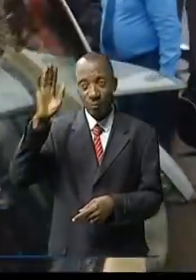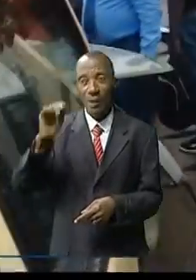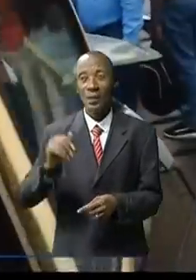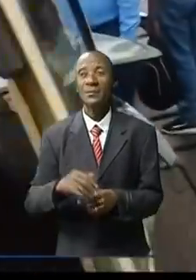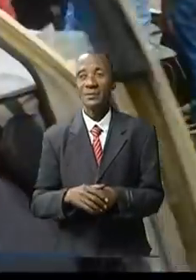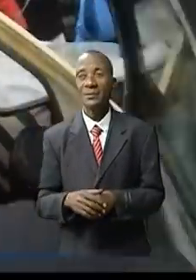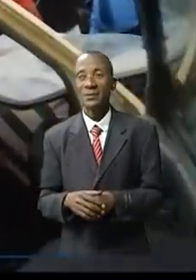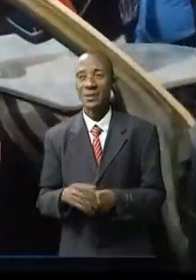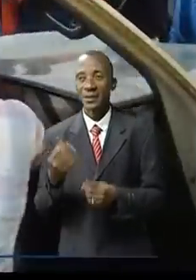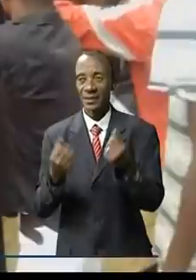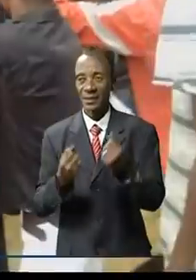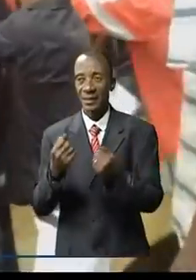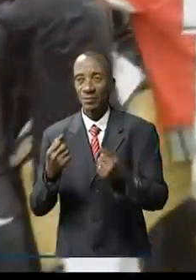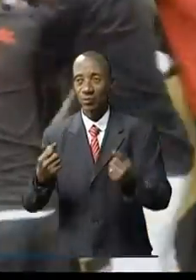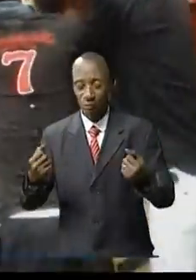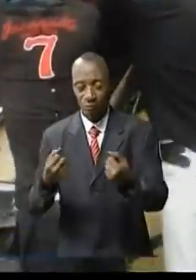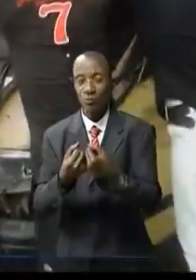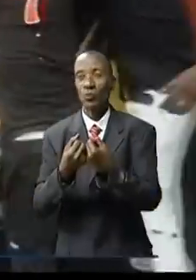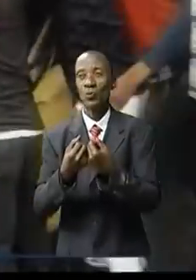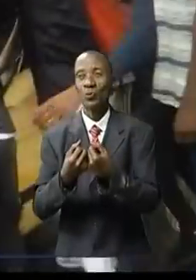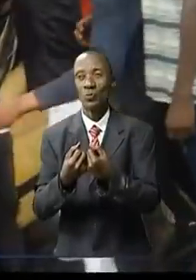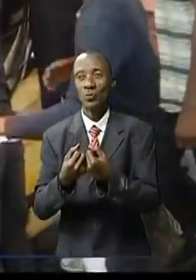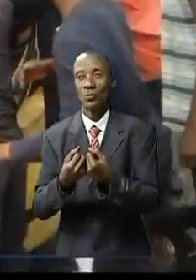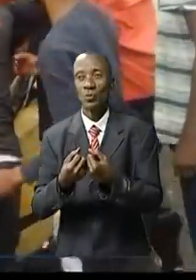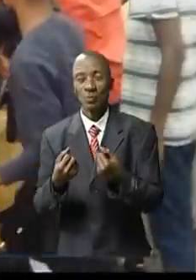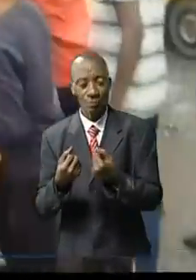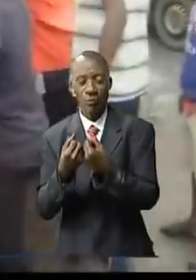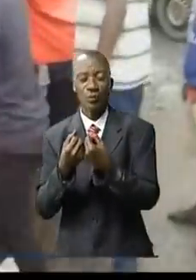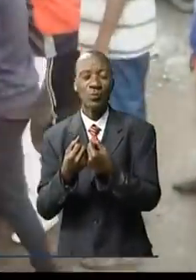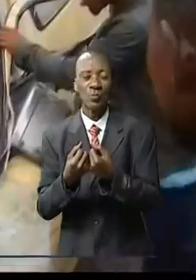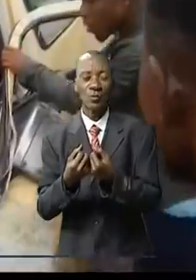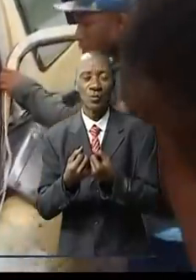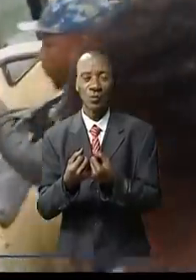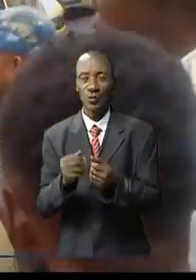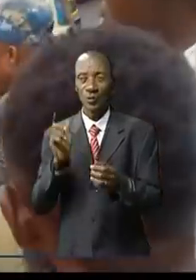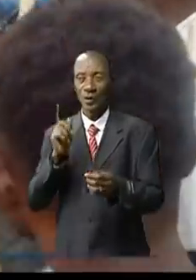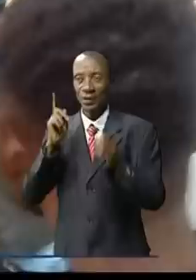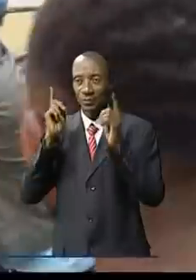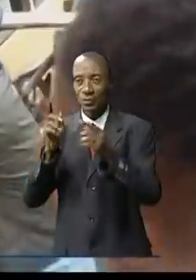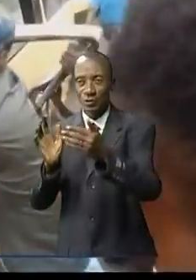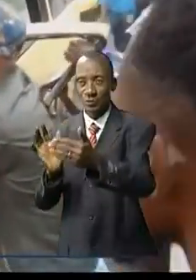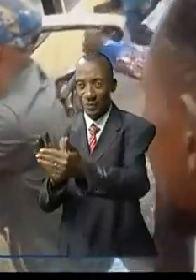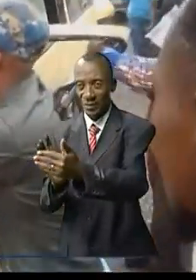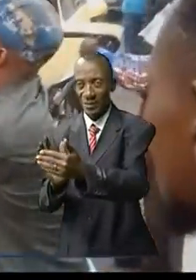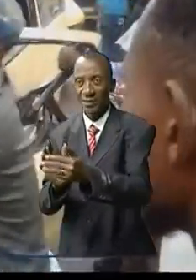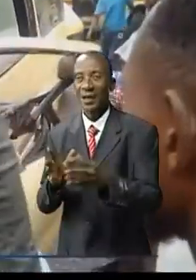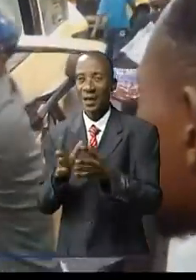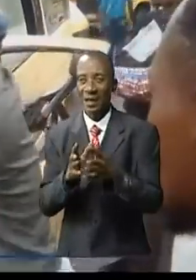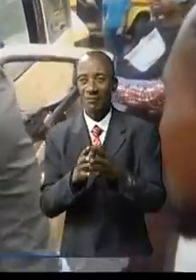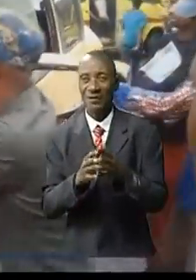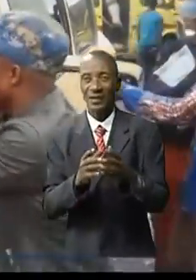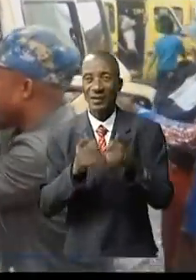qualifié qui ouvrait la voie latérale. Ce chauffeur de la IAS est venu cogner l'arrière du bus du personnel du ministère de